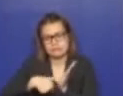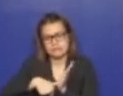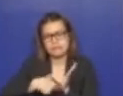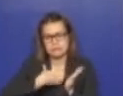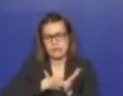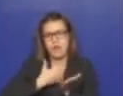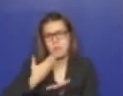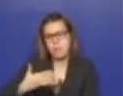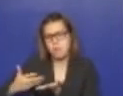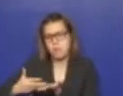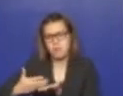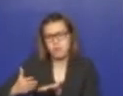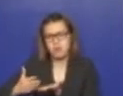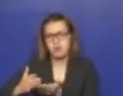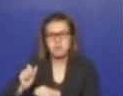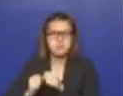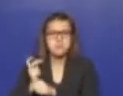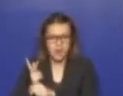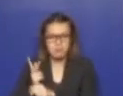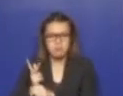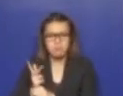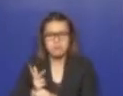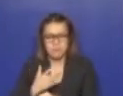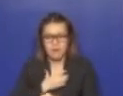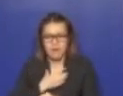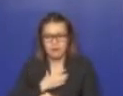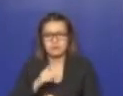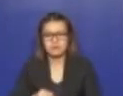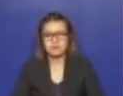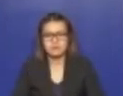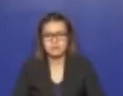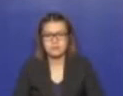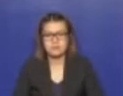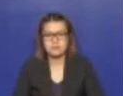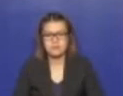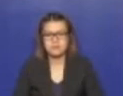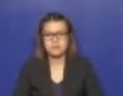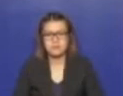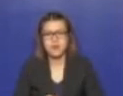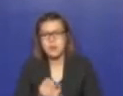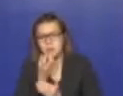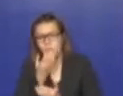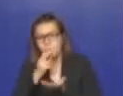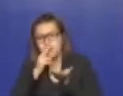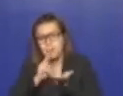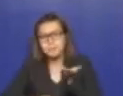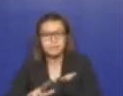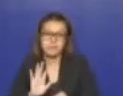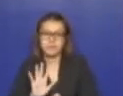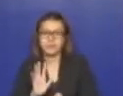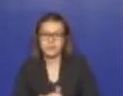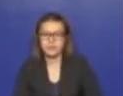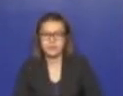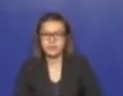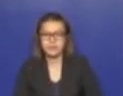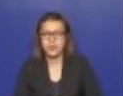ภายใน3ปีเราก็บอกว่าไม่ต้องมีเบี้ยปรับไม่